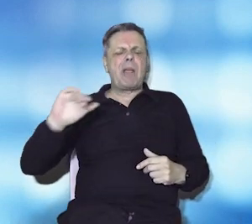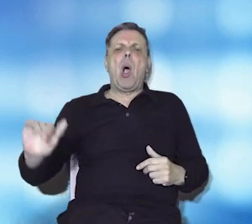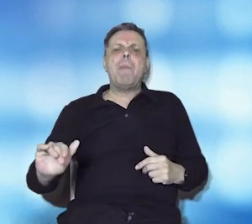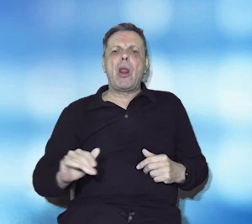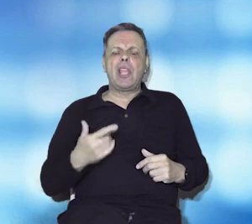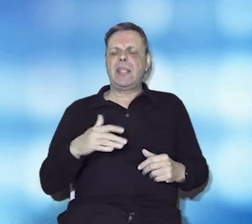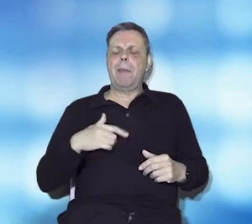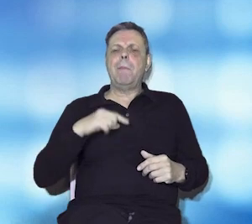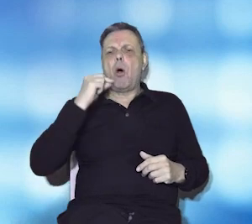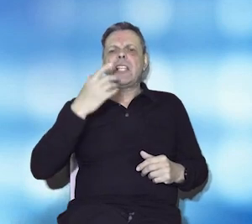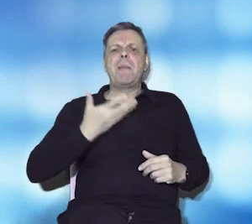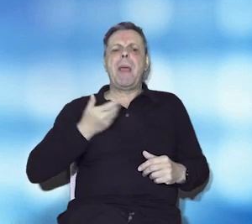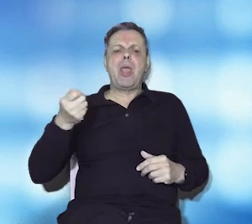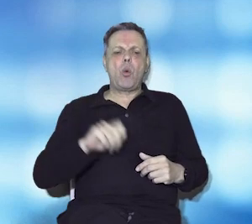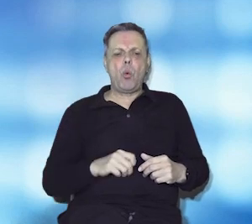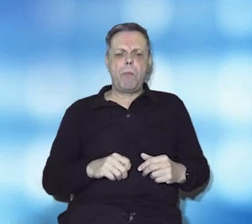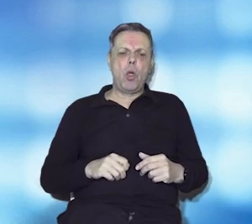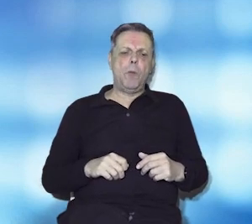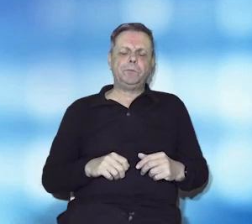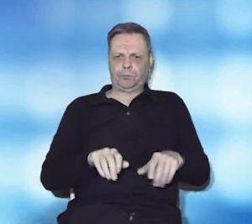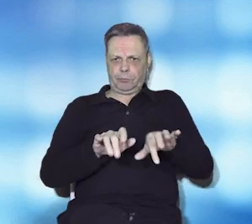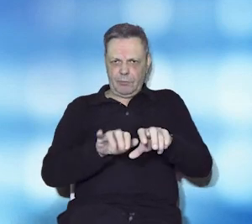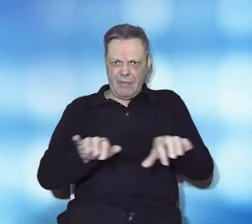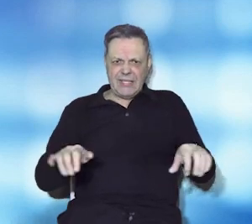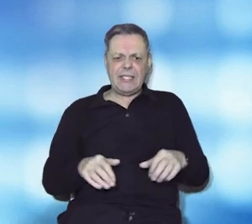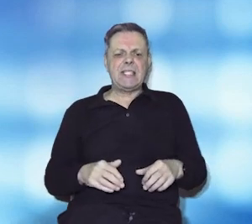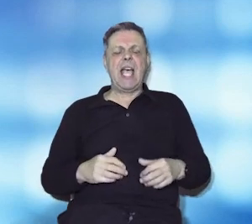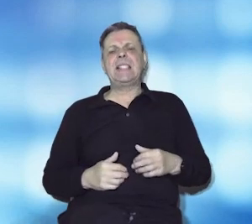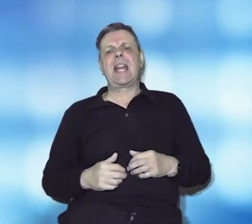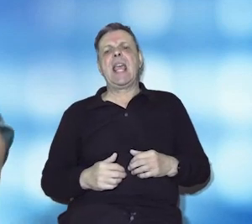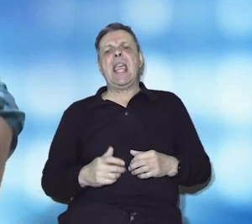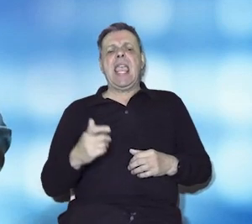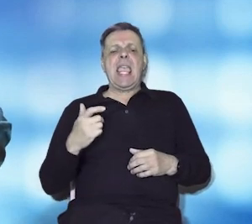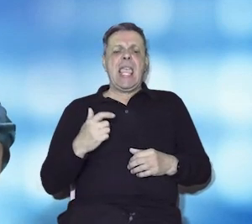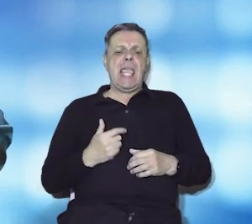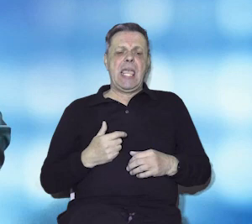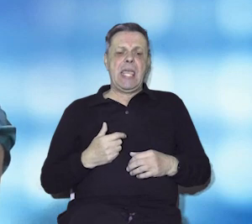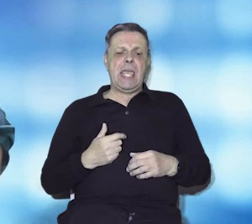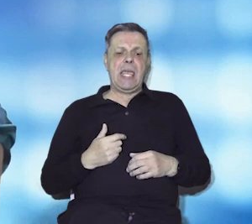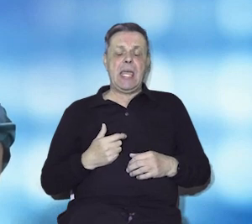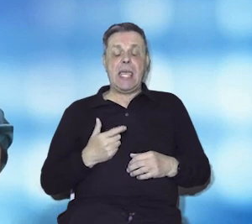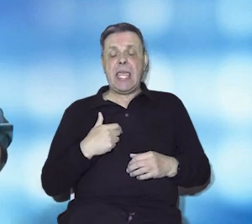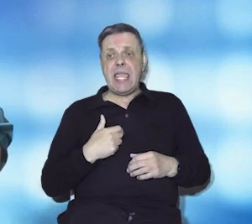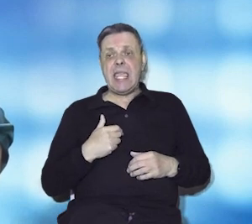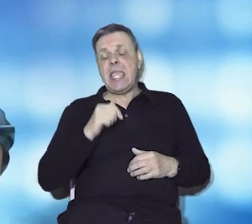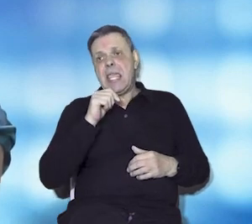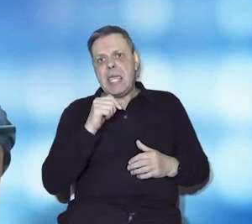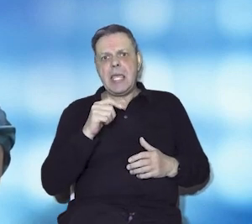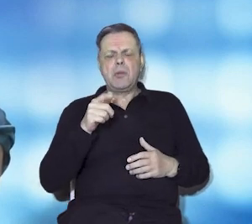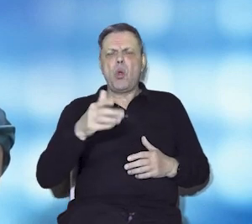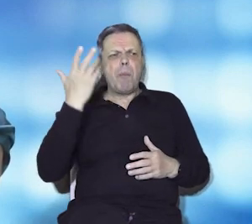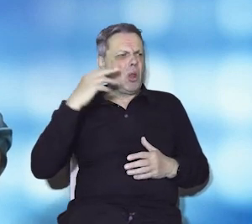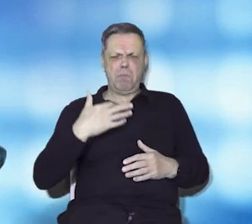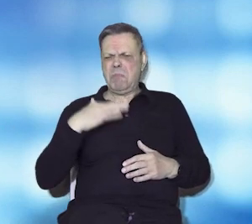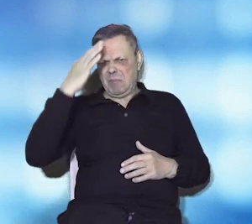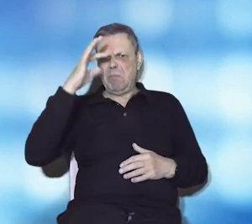otac kupio nekakav mali onaj synthesizer, ne? Pa sam ja to... I onda nekako, ja mislim da je to bilo u osnovnoj